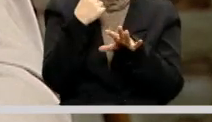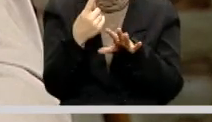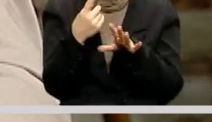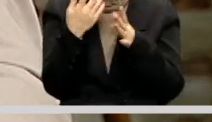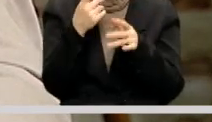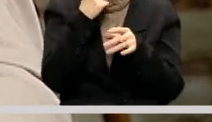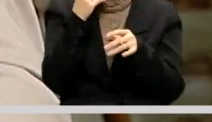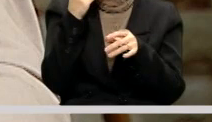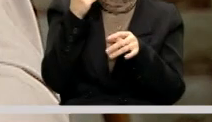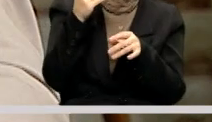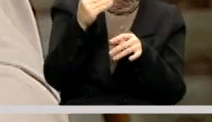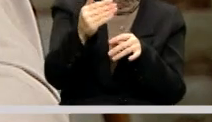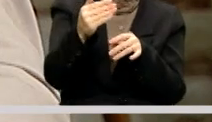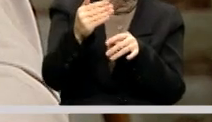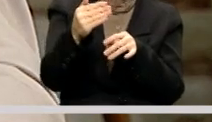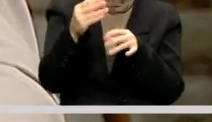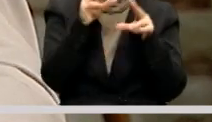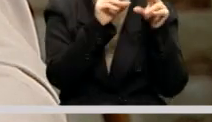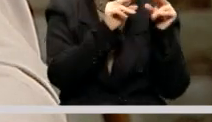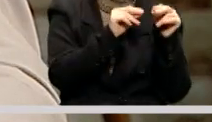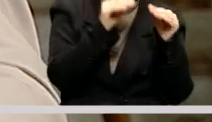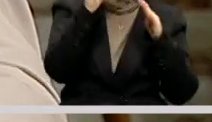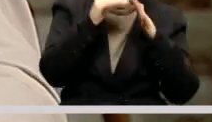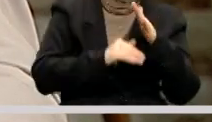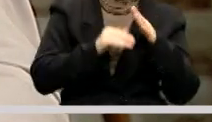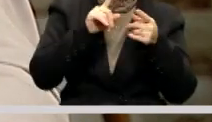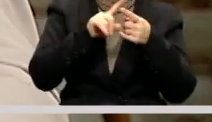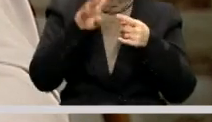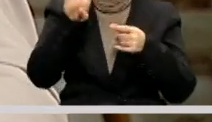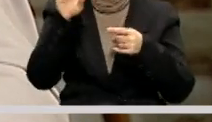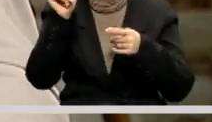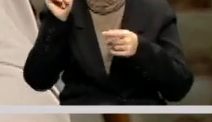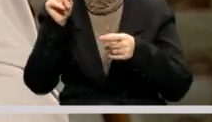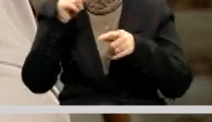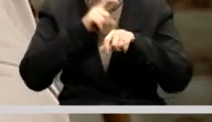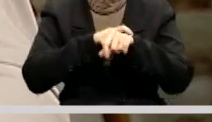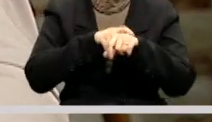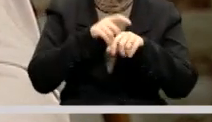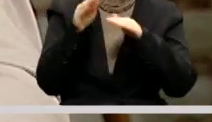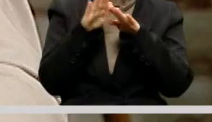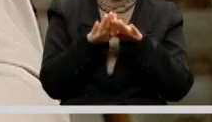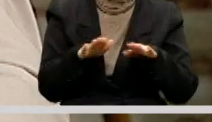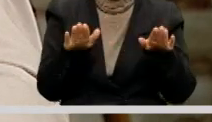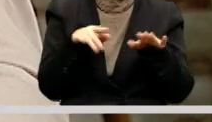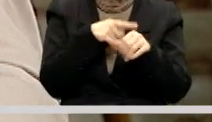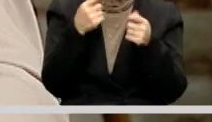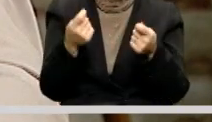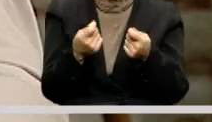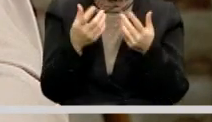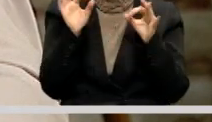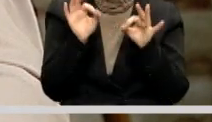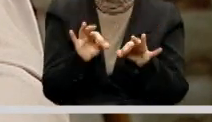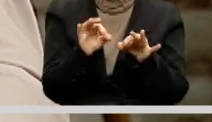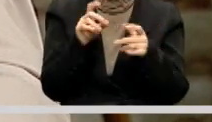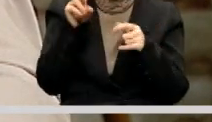azalıyor. Yani 4,5-5 saatler yetmeye başlıyor ileri yaşlarda. Bu insanlar ısrarla 8 saat uyumaya çalıştıklarından